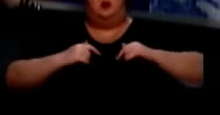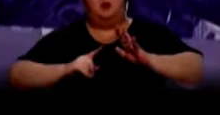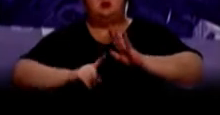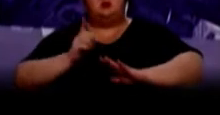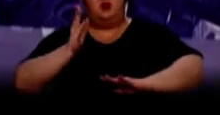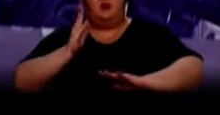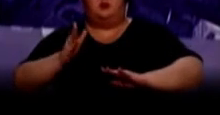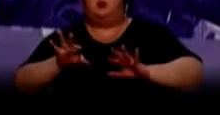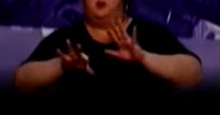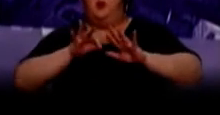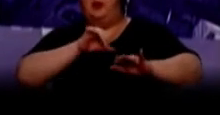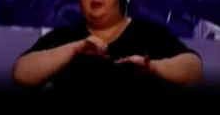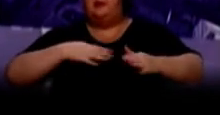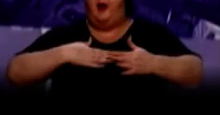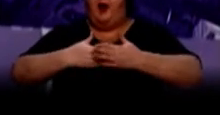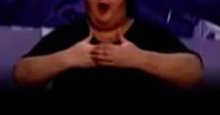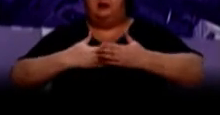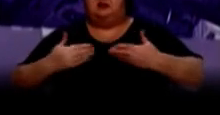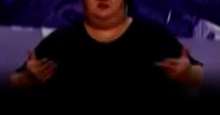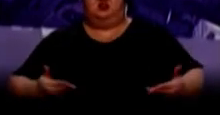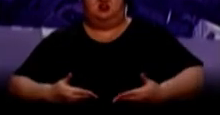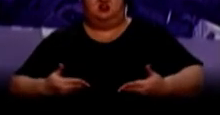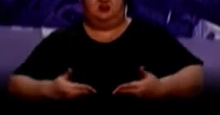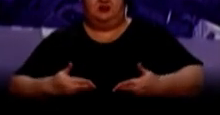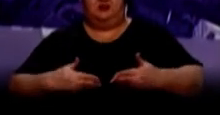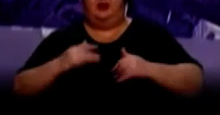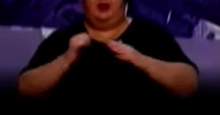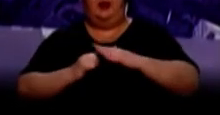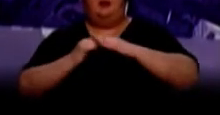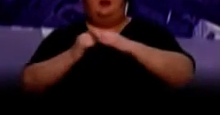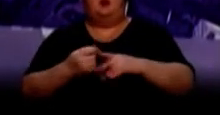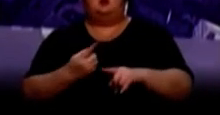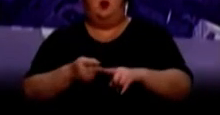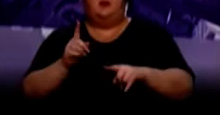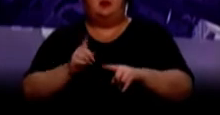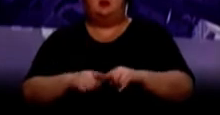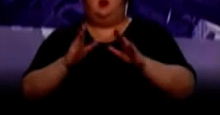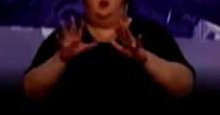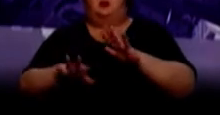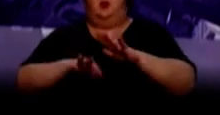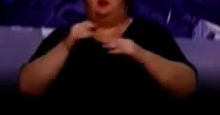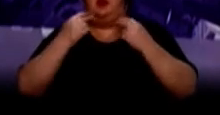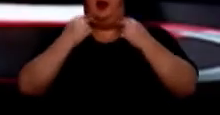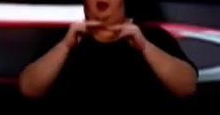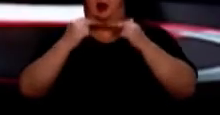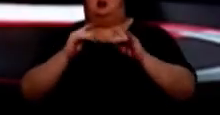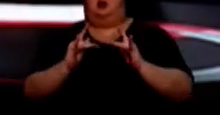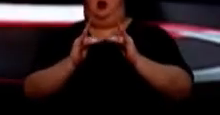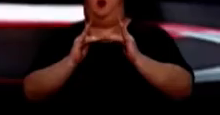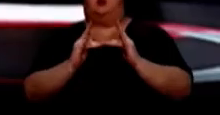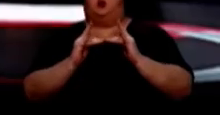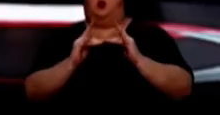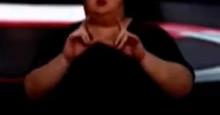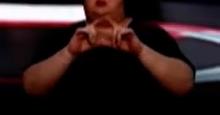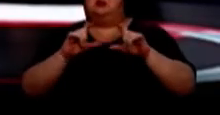обирати найактивніших жителів цього гуртожитку, і на основі цього буде обиратись кращий гуртожиток. Це ті люди,